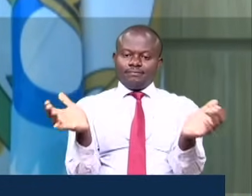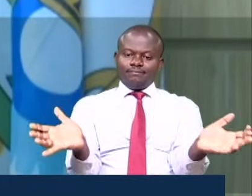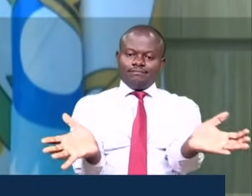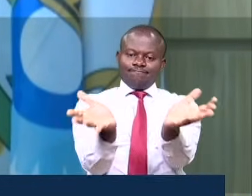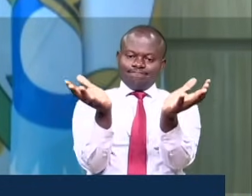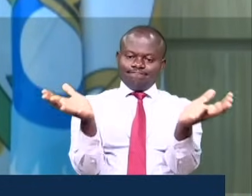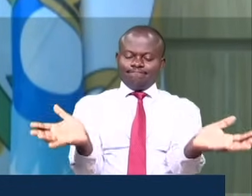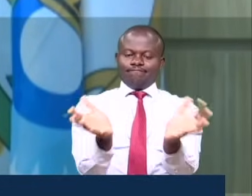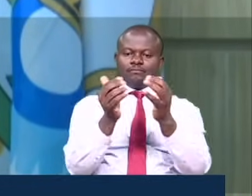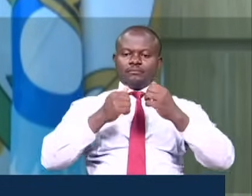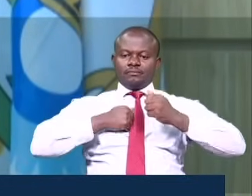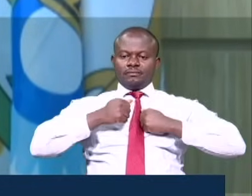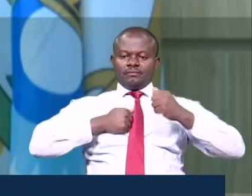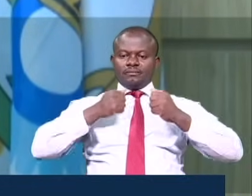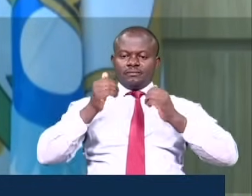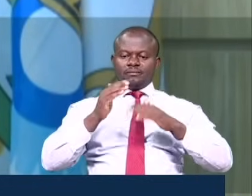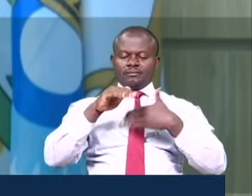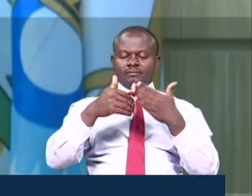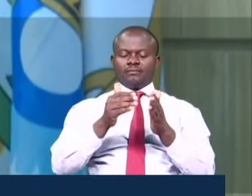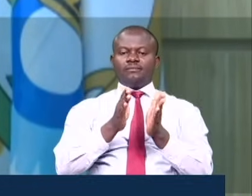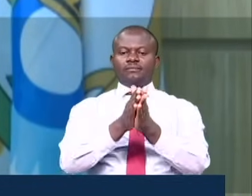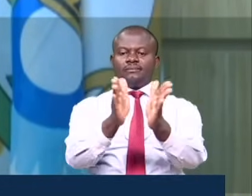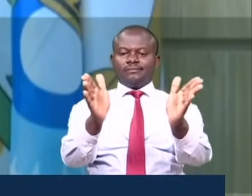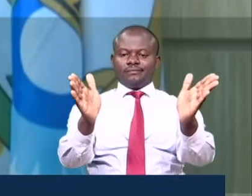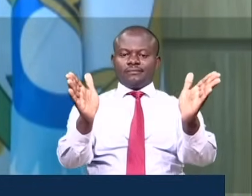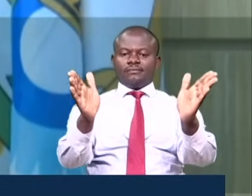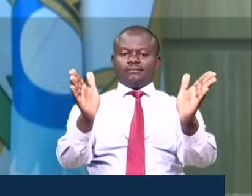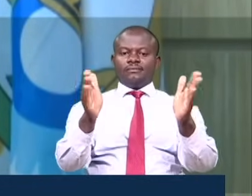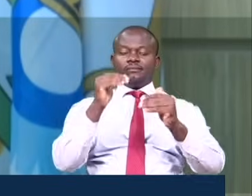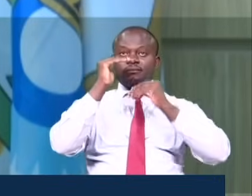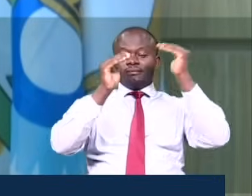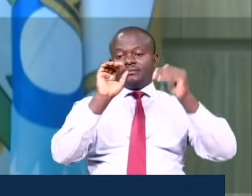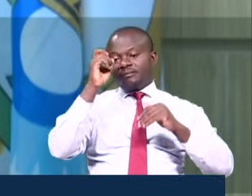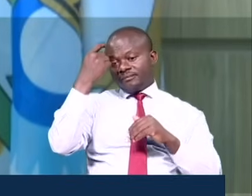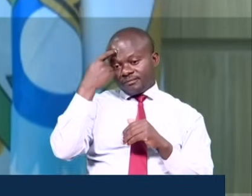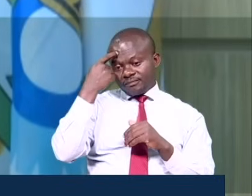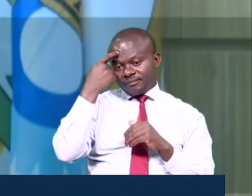irashishikariza abaturarwanda we muri rusange, inzego za leta,